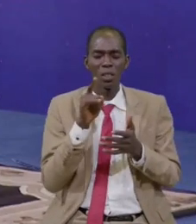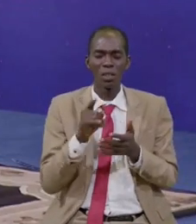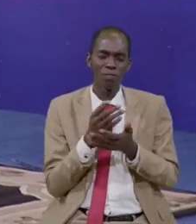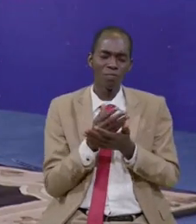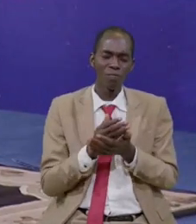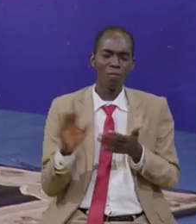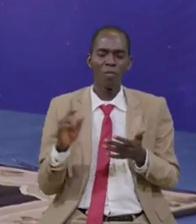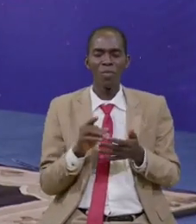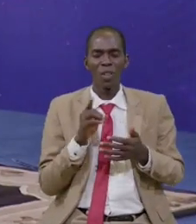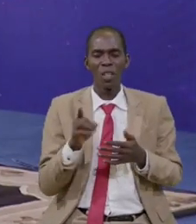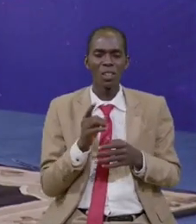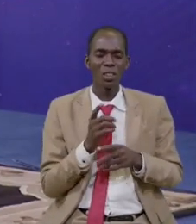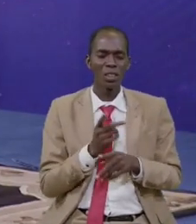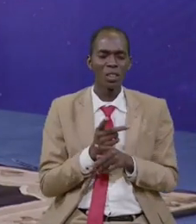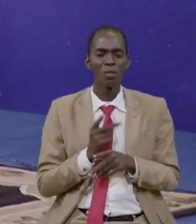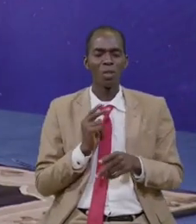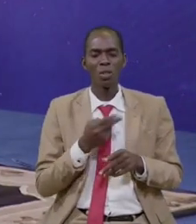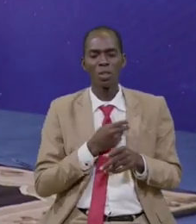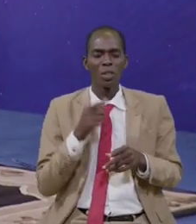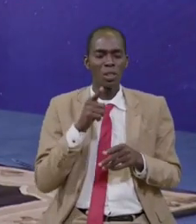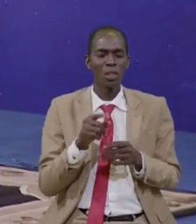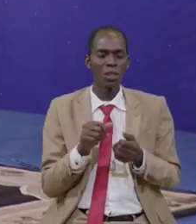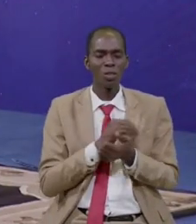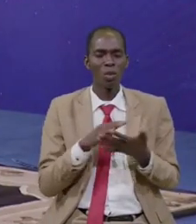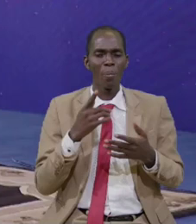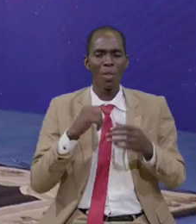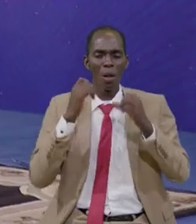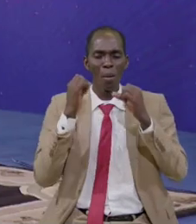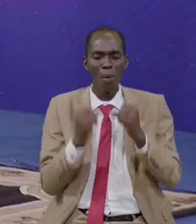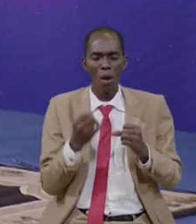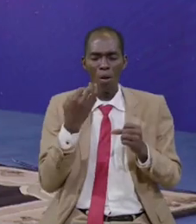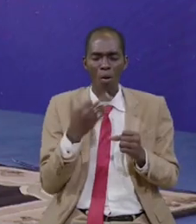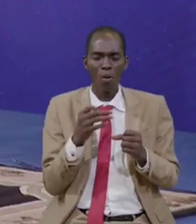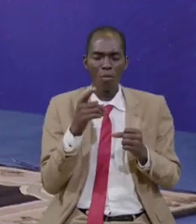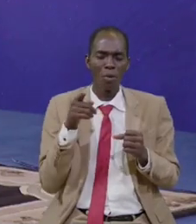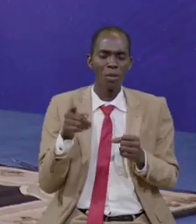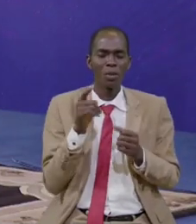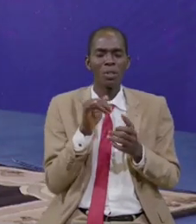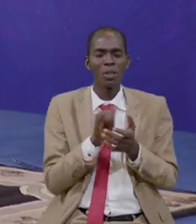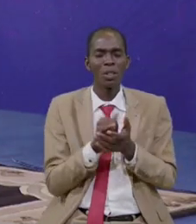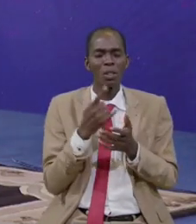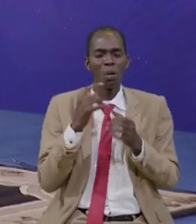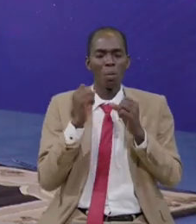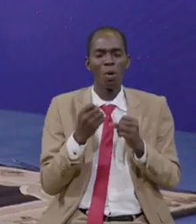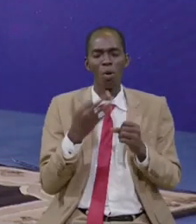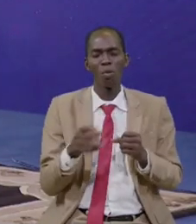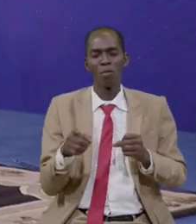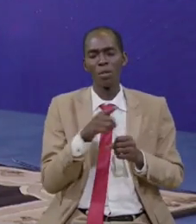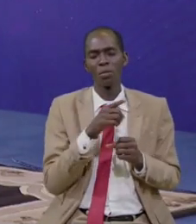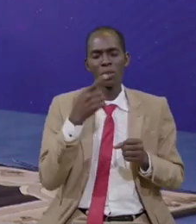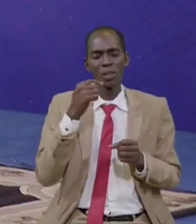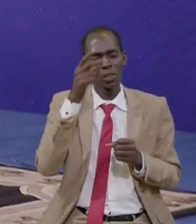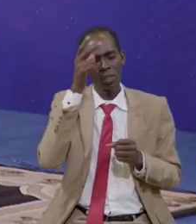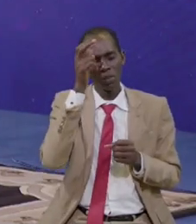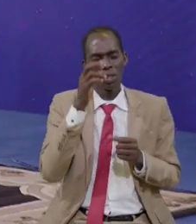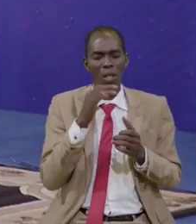Il a mis hors d'état de nuit, il a détruit la puissance de celui qui est la puissance de la mort, le diable.